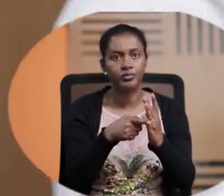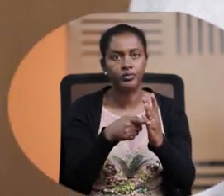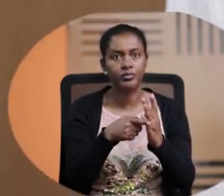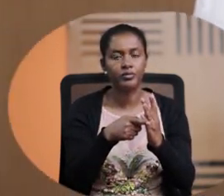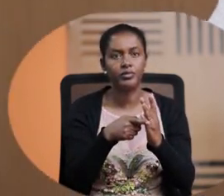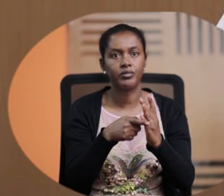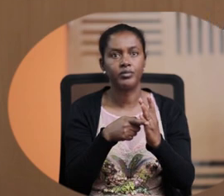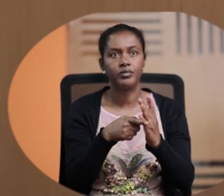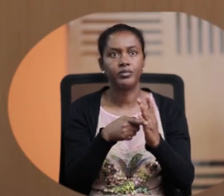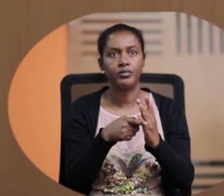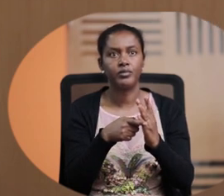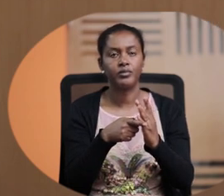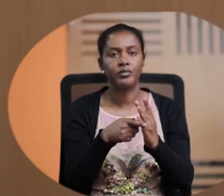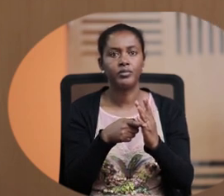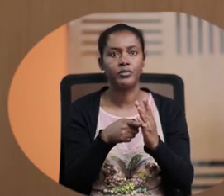gafa guya arfafa